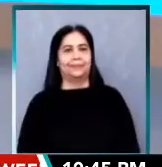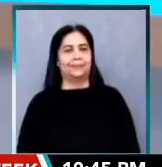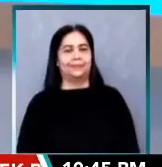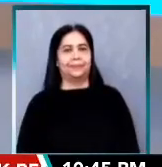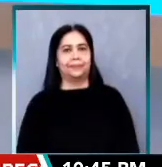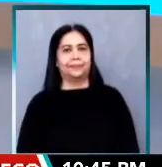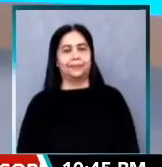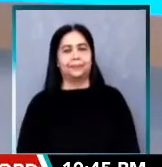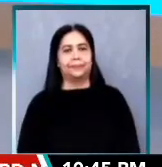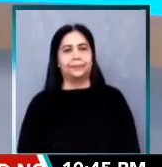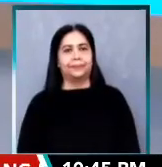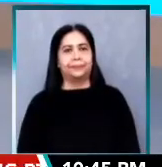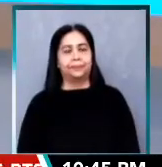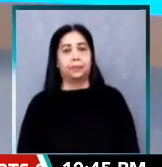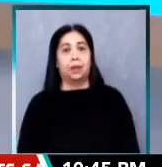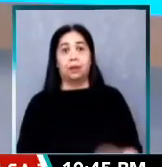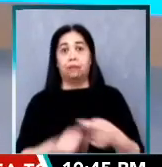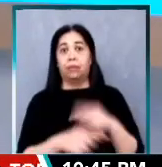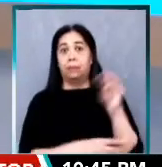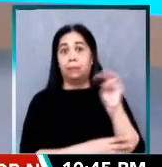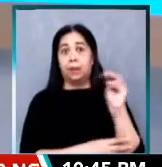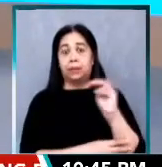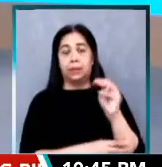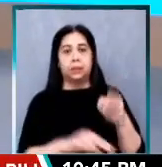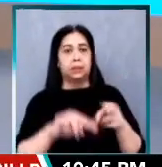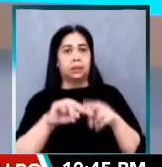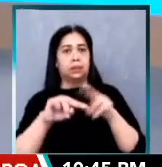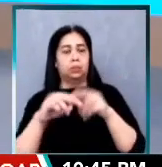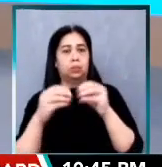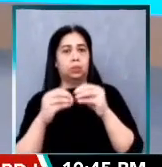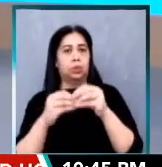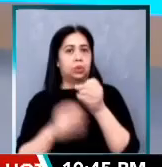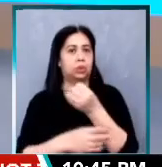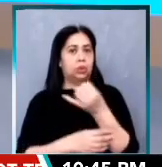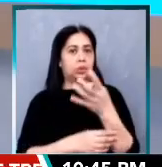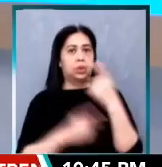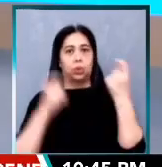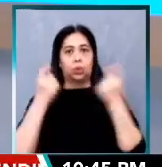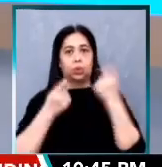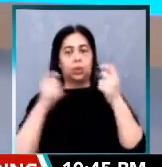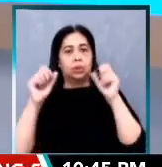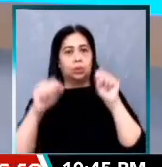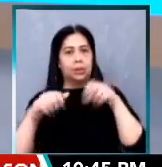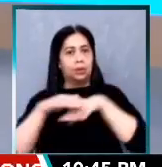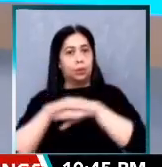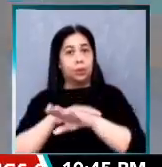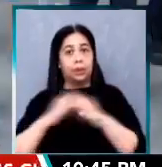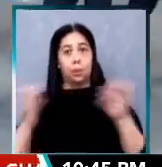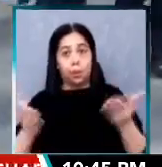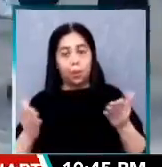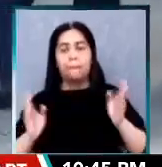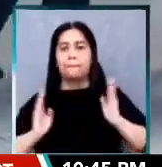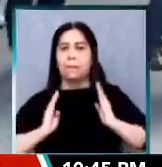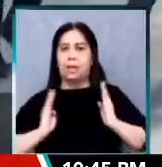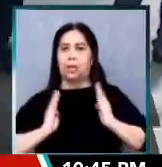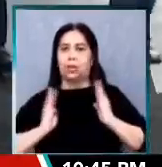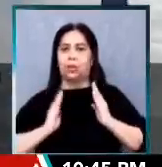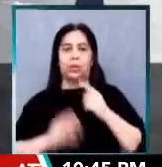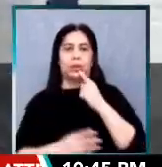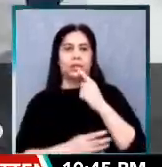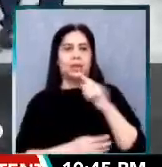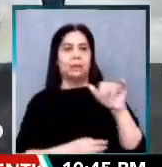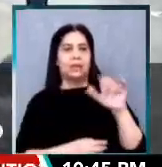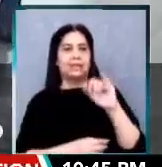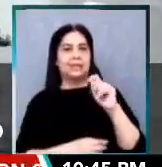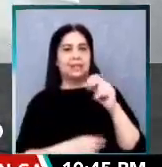Simula nitong Lunes, dinaragdagan pa ang bilang ng mga turista ang pwedeng pumasok ng Baguio City. Ayon sa City Tourism Office, mula